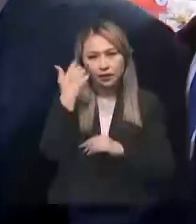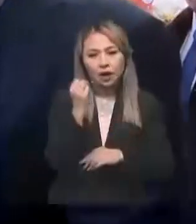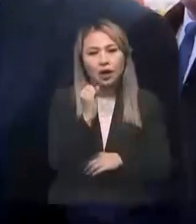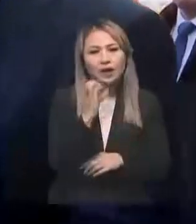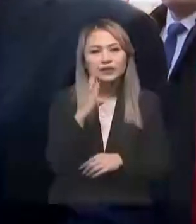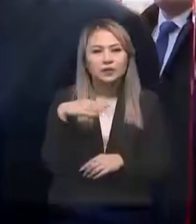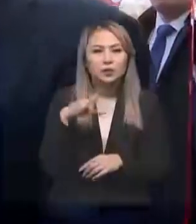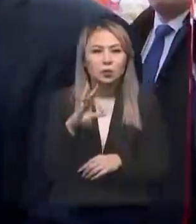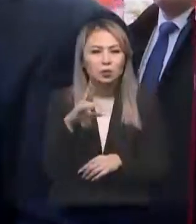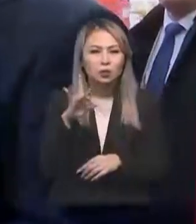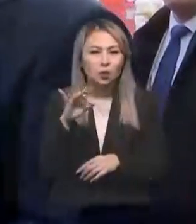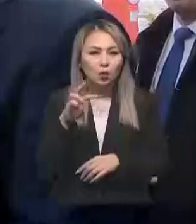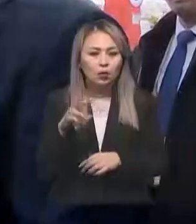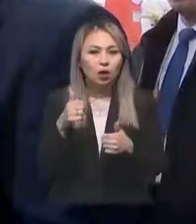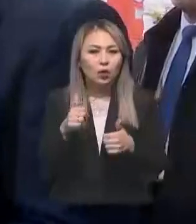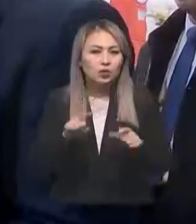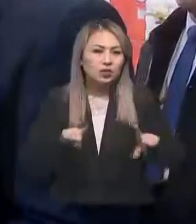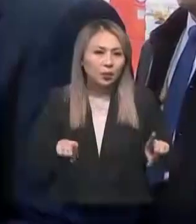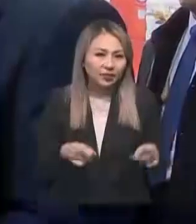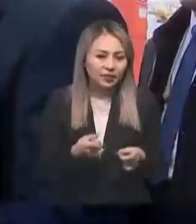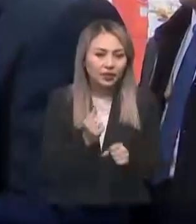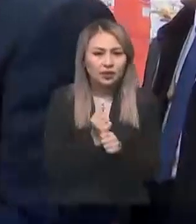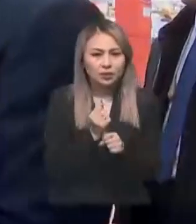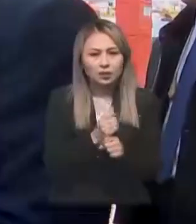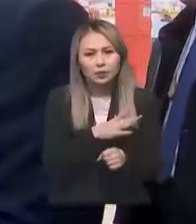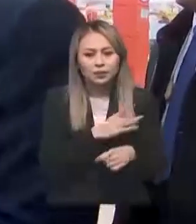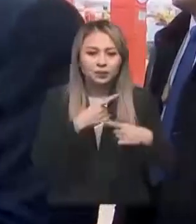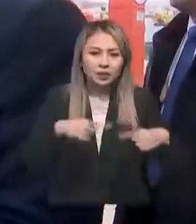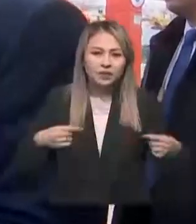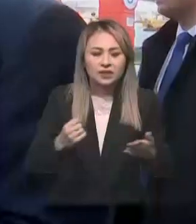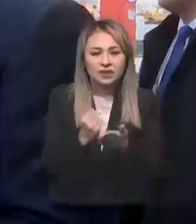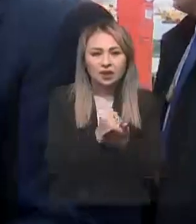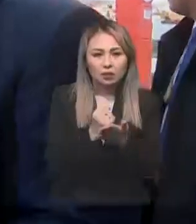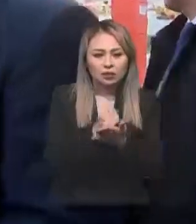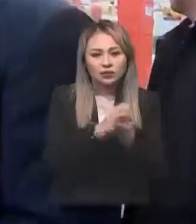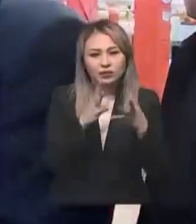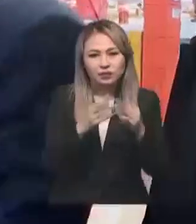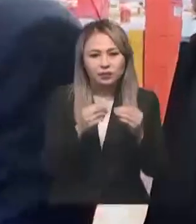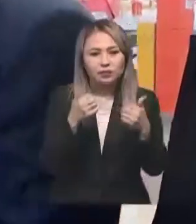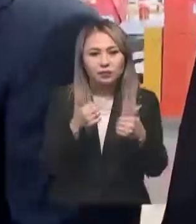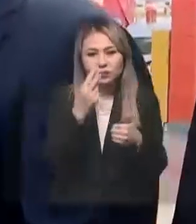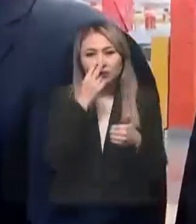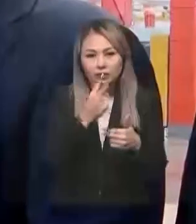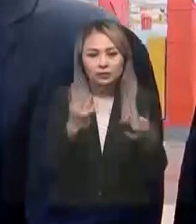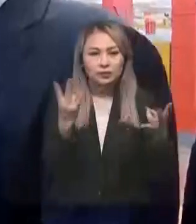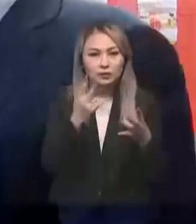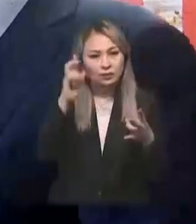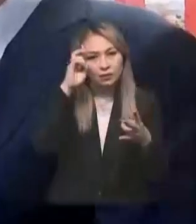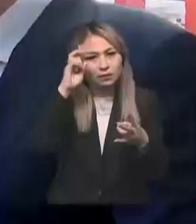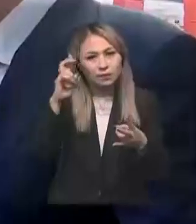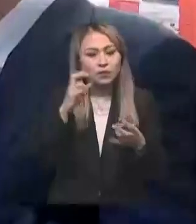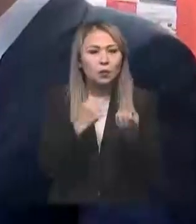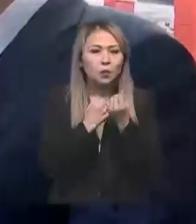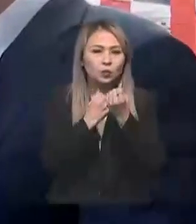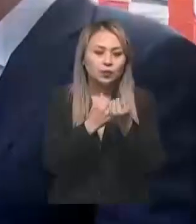авто өндіріс дамып келеді. Көлікке арналған құрал саймандар басқа да бөлшектерді жасау үшін жолға қою керек. Мемлекет бұл салаға